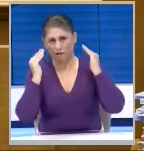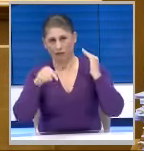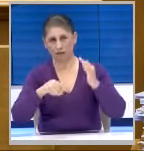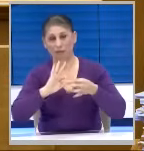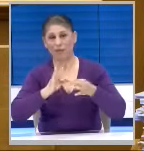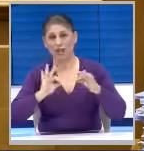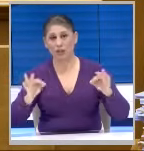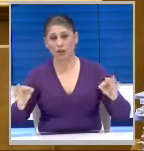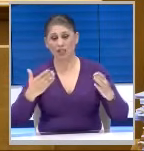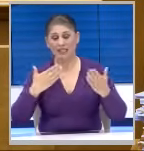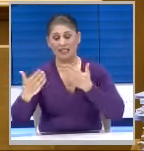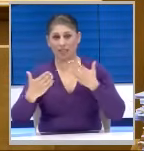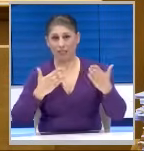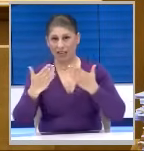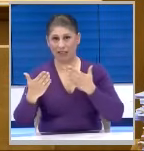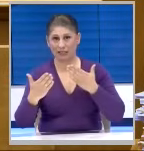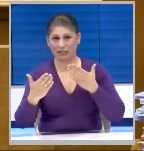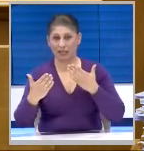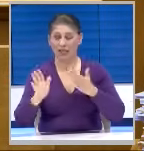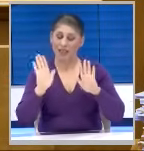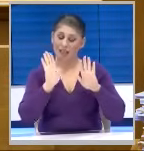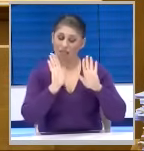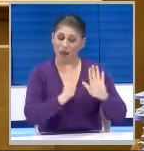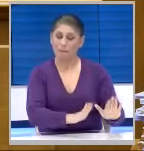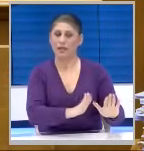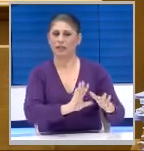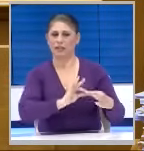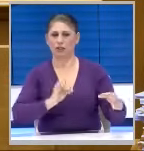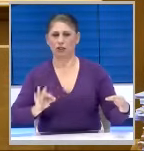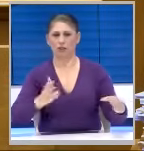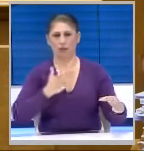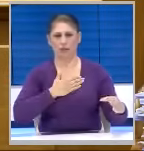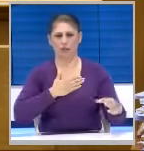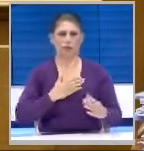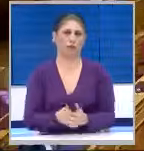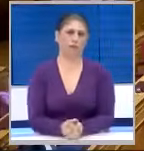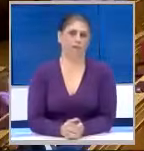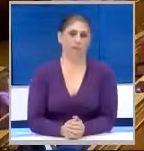ιστορική συνεδρίαση και θα μείνετε στην ιστορία σας